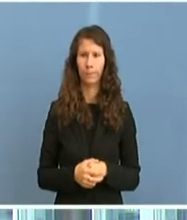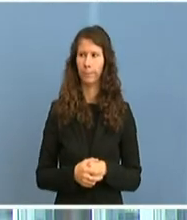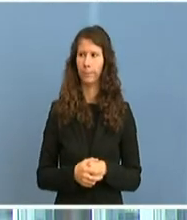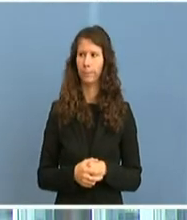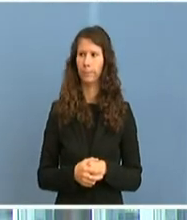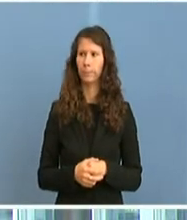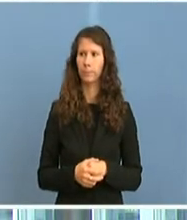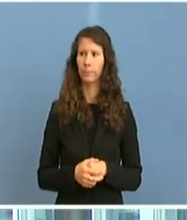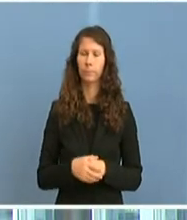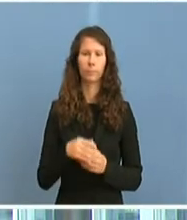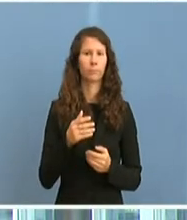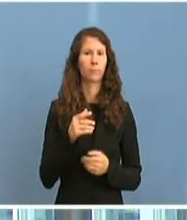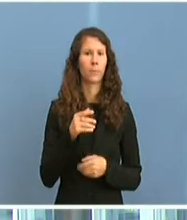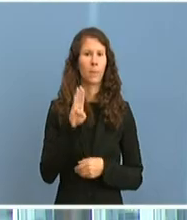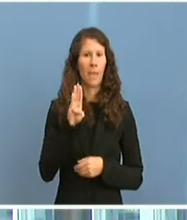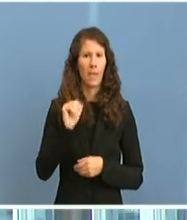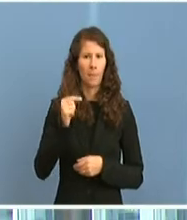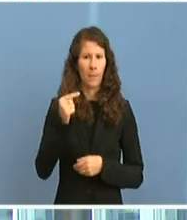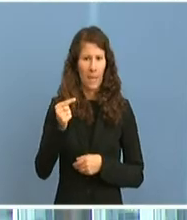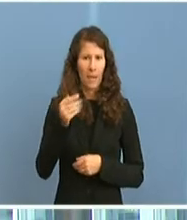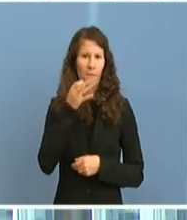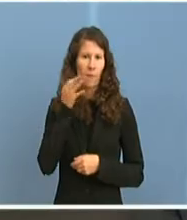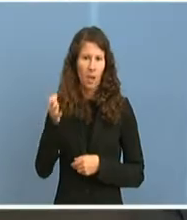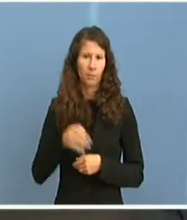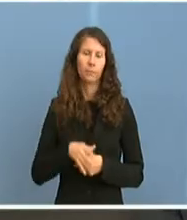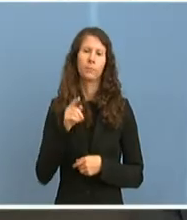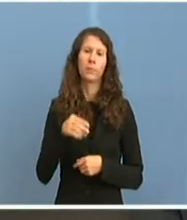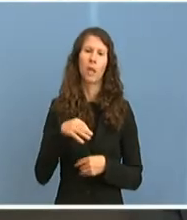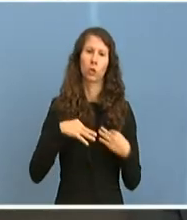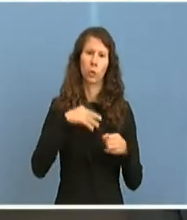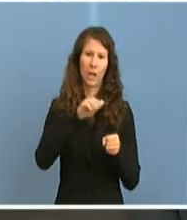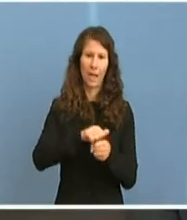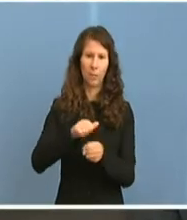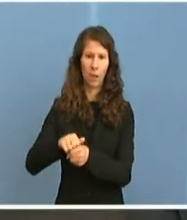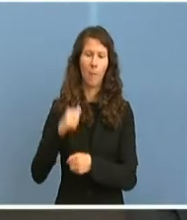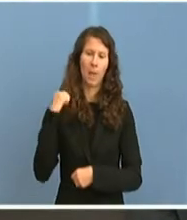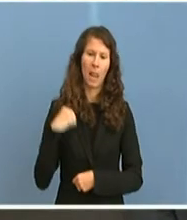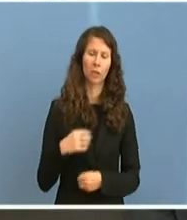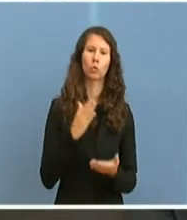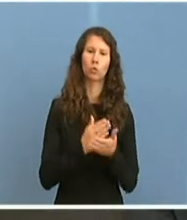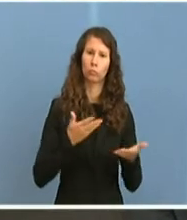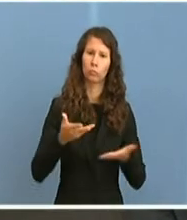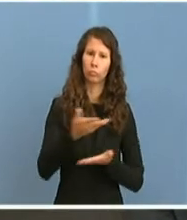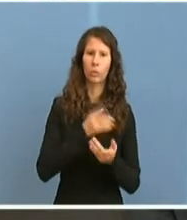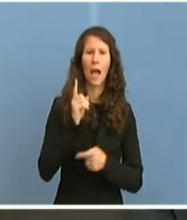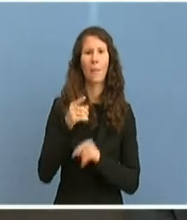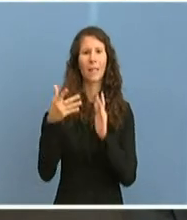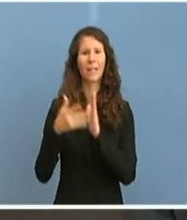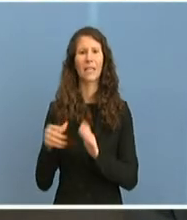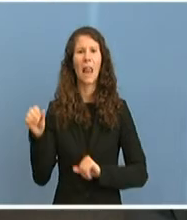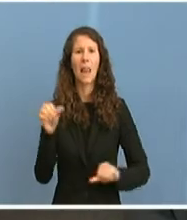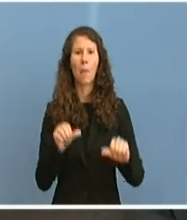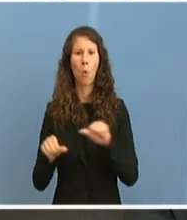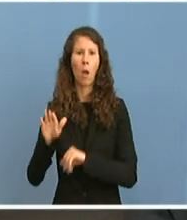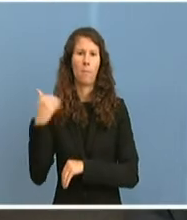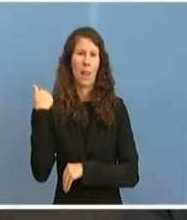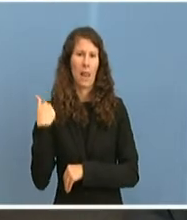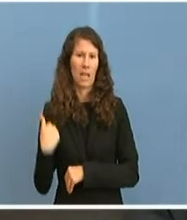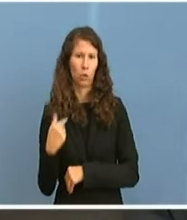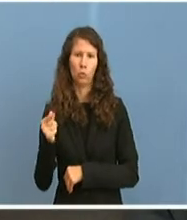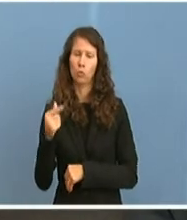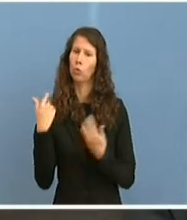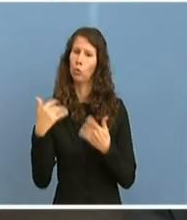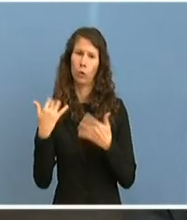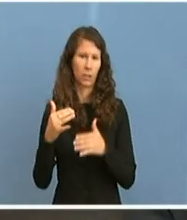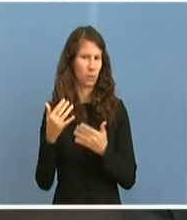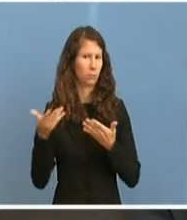Frage ans Gesundheitsministerium. Über die Belastung der Gesundheitsämter haben wir uns ja schon unterhalten, aber nicht über die Belastung der Testlabore. Es gibt Bilder aus Berlin, wo sich